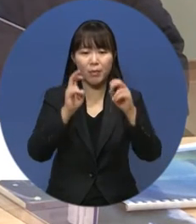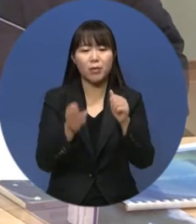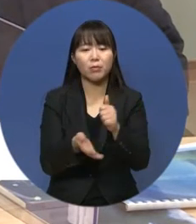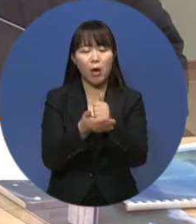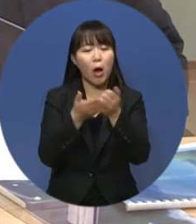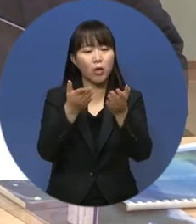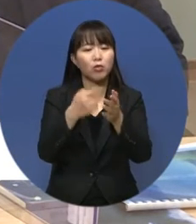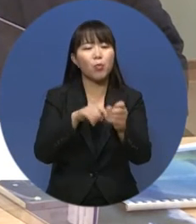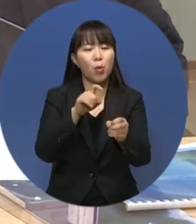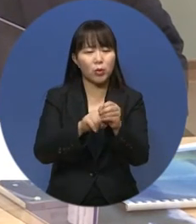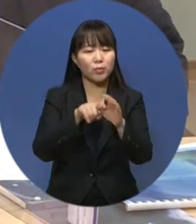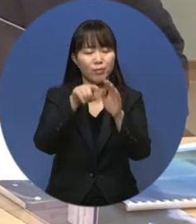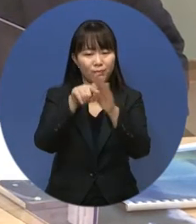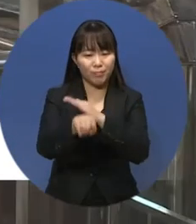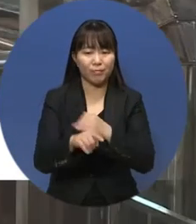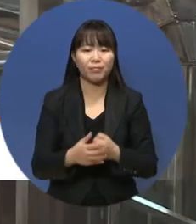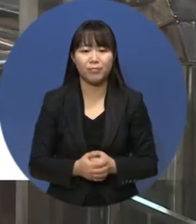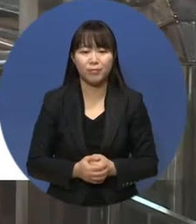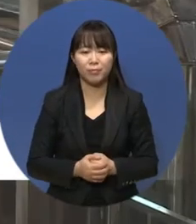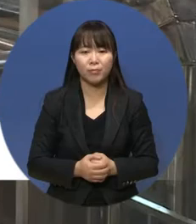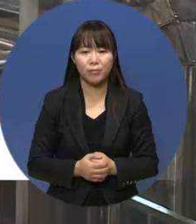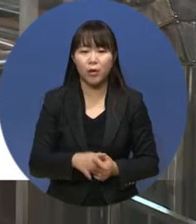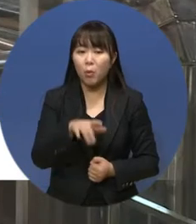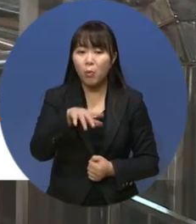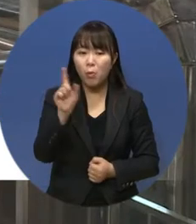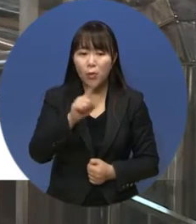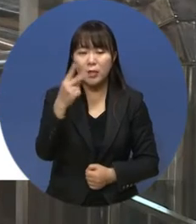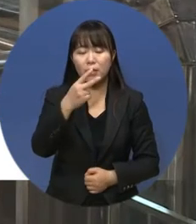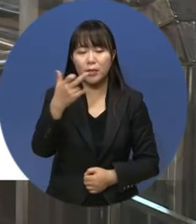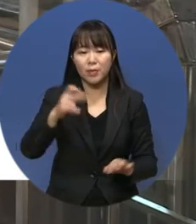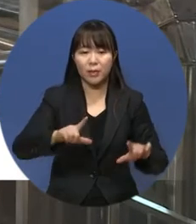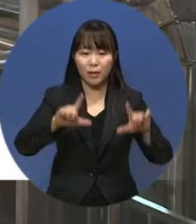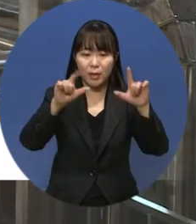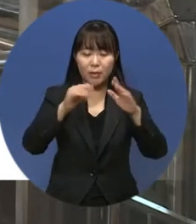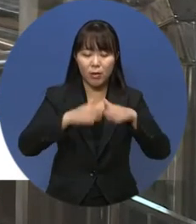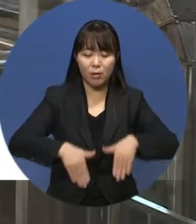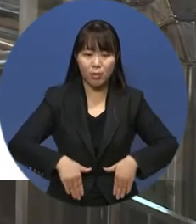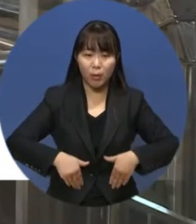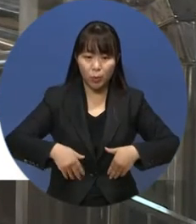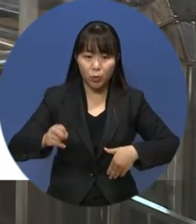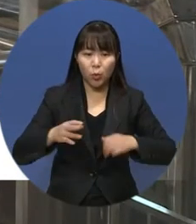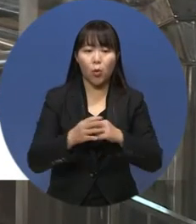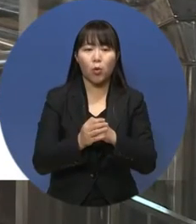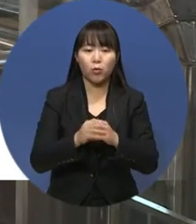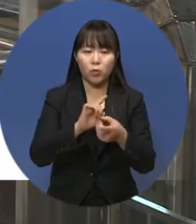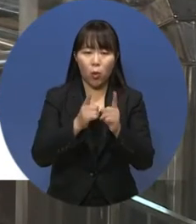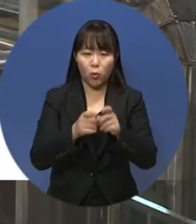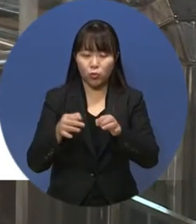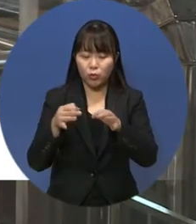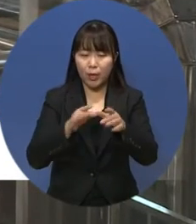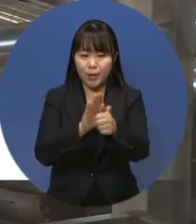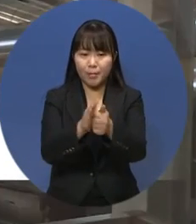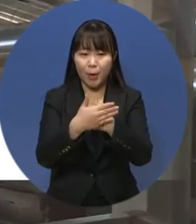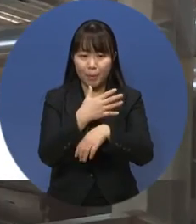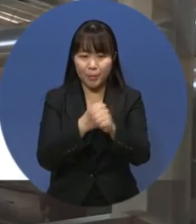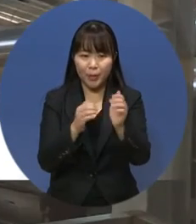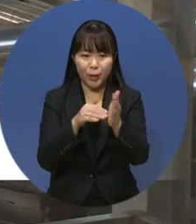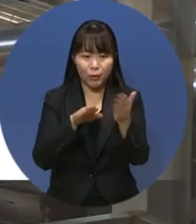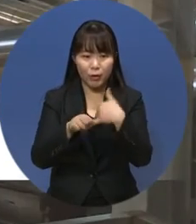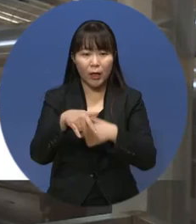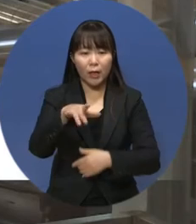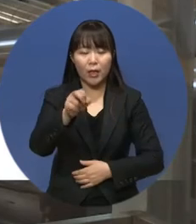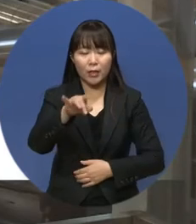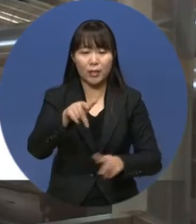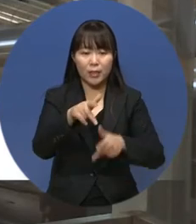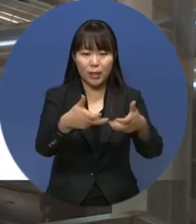마련됐습니다 로우 카본은 지난 2017년 전라남도와 투자협약을 체결한 후 강진 산다